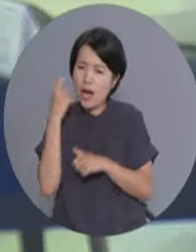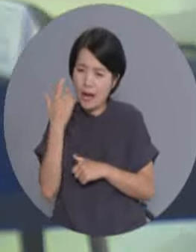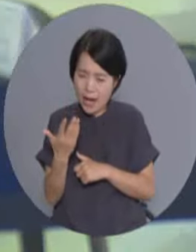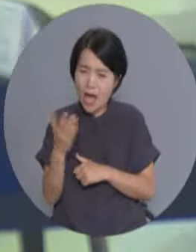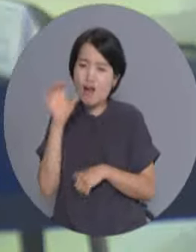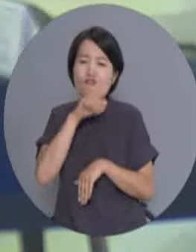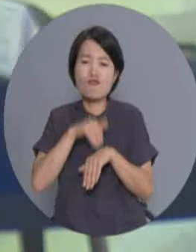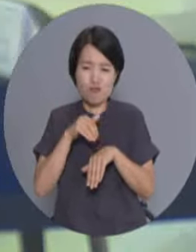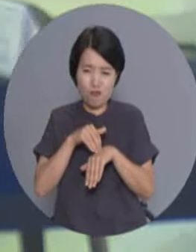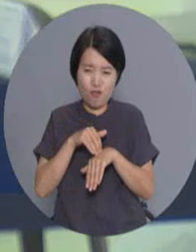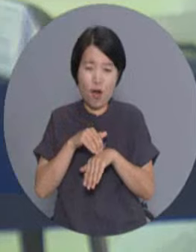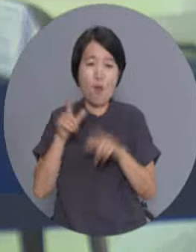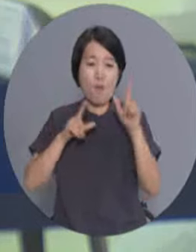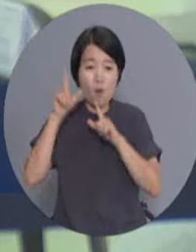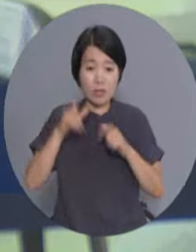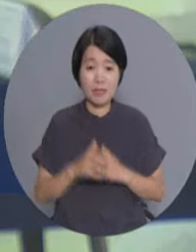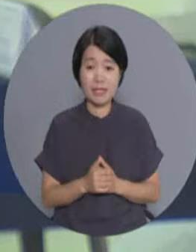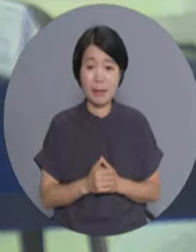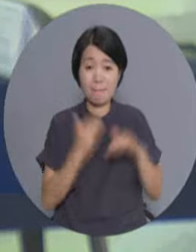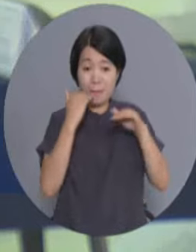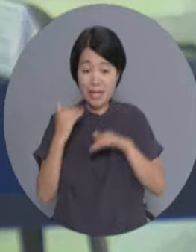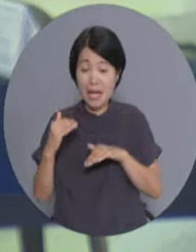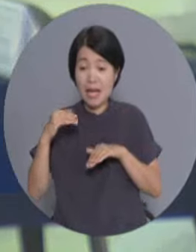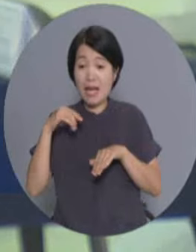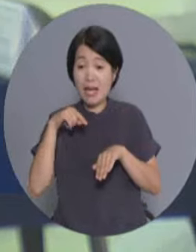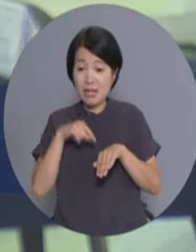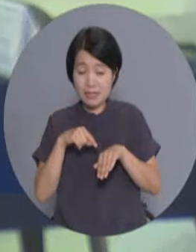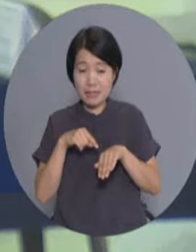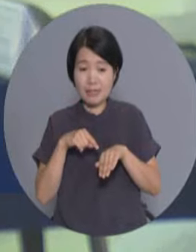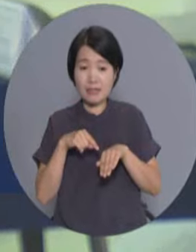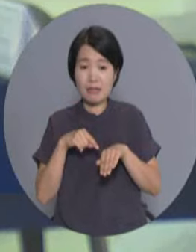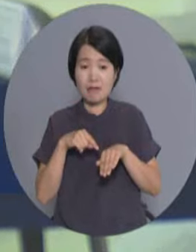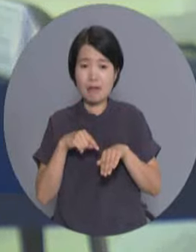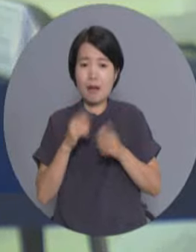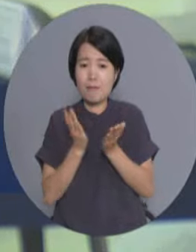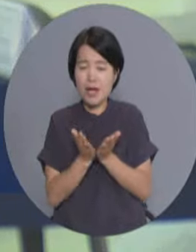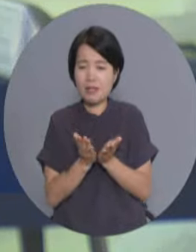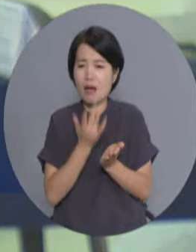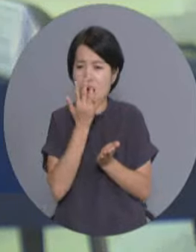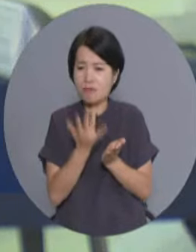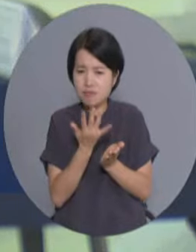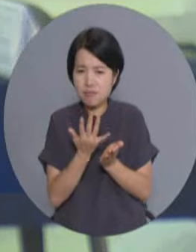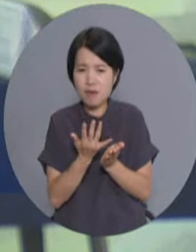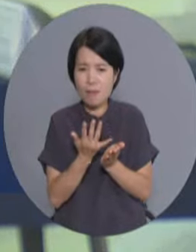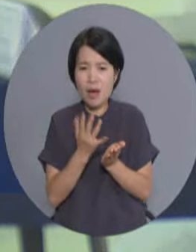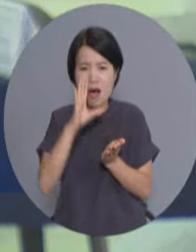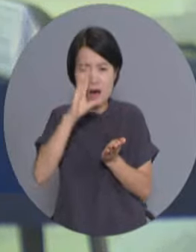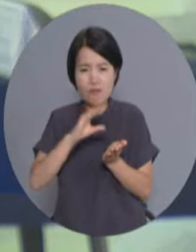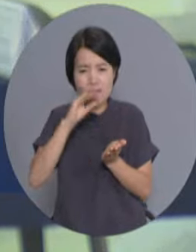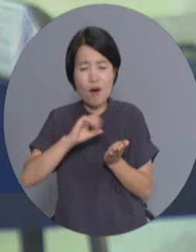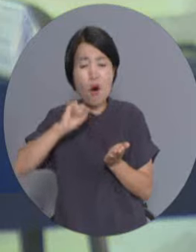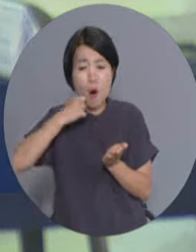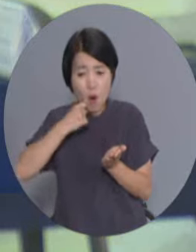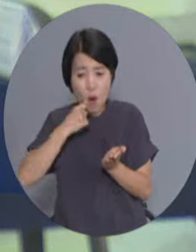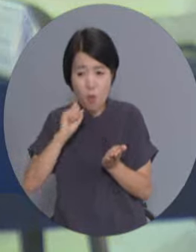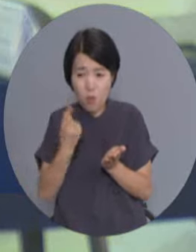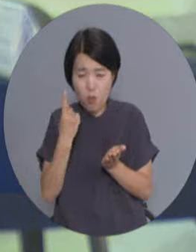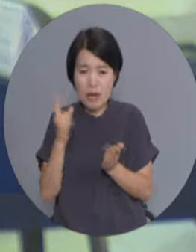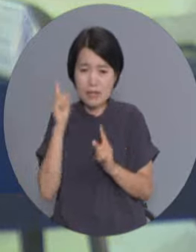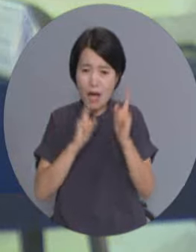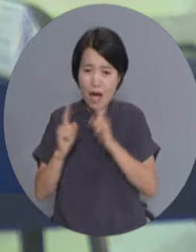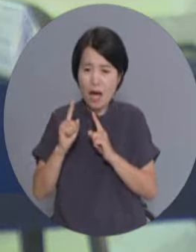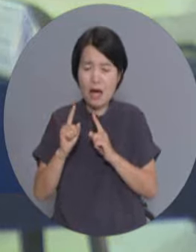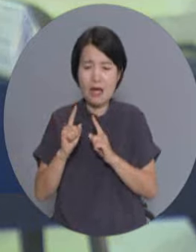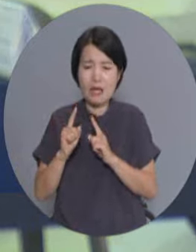발생하게 되면은 화재 진압이 상당히 어렵습니다. 그로 인해서 인명피해가 발생할